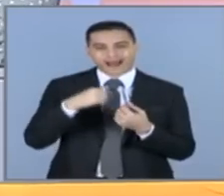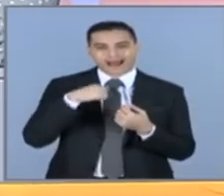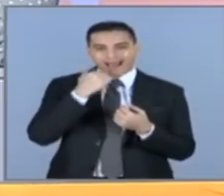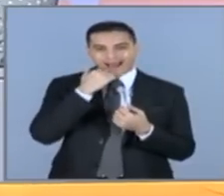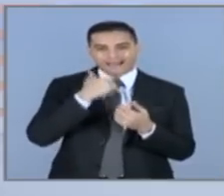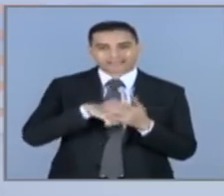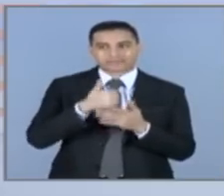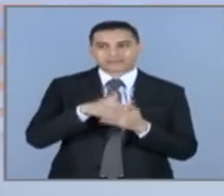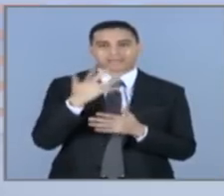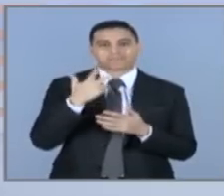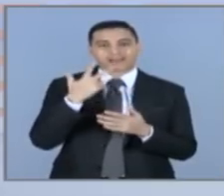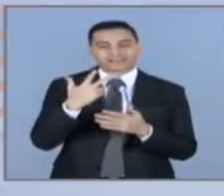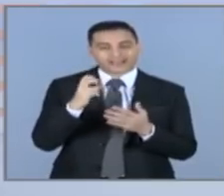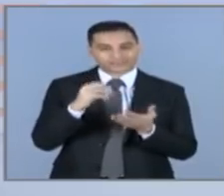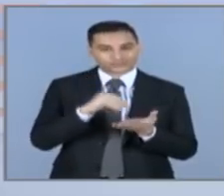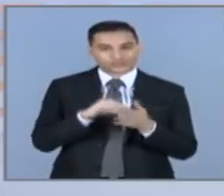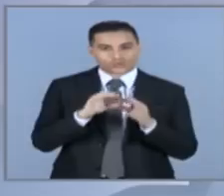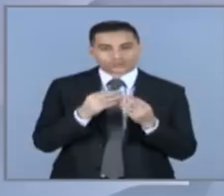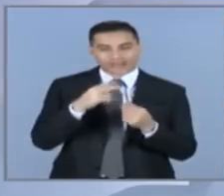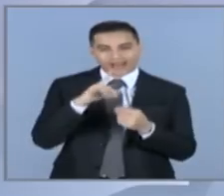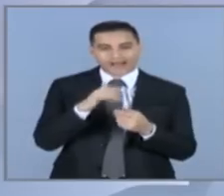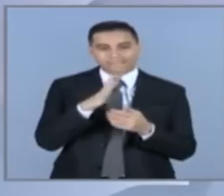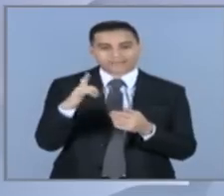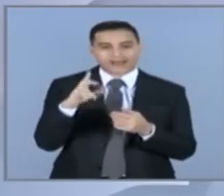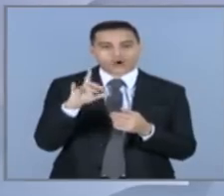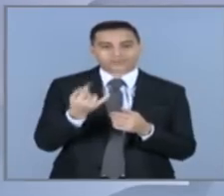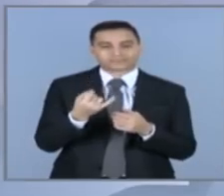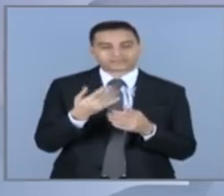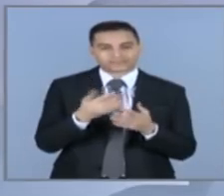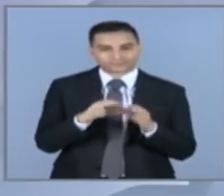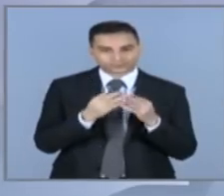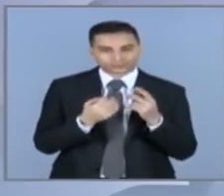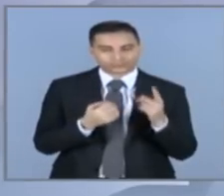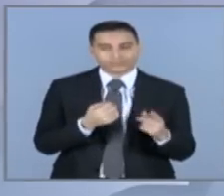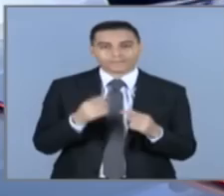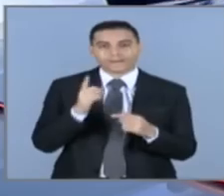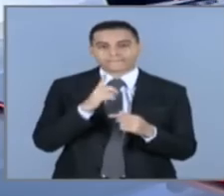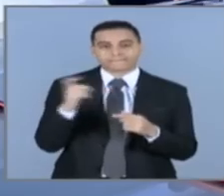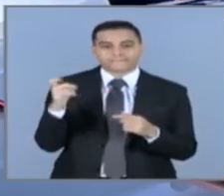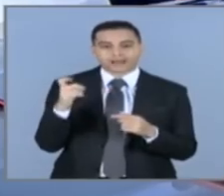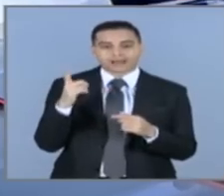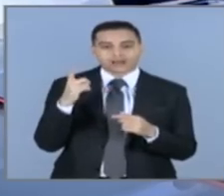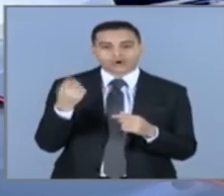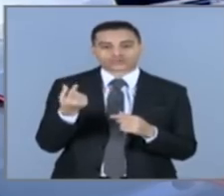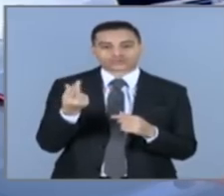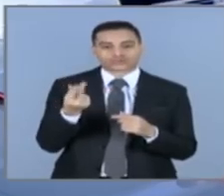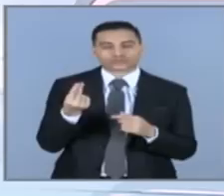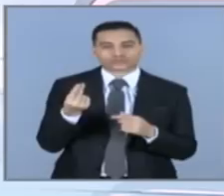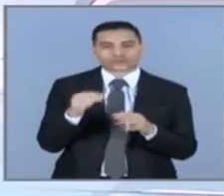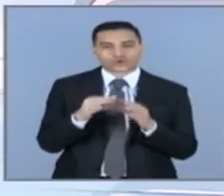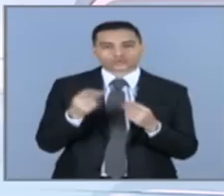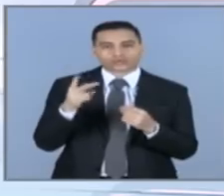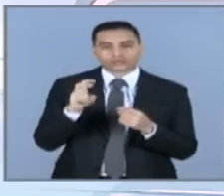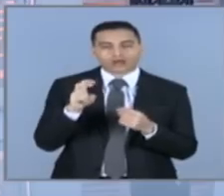3 مرات. 25 نقطة لعيلة علي، 150 عيلة علي، 120 عيلة